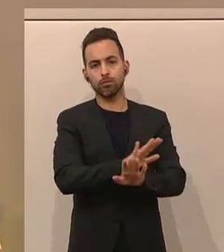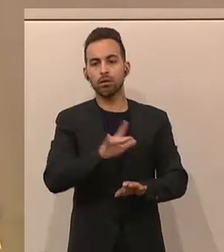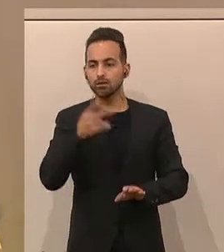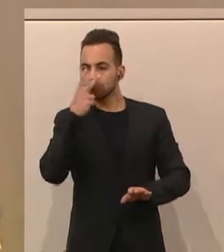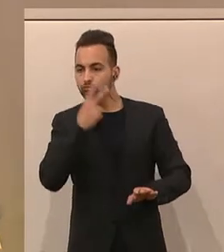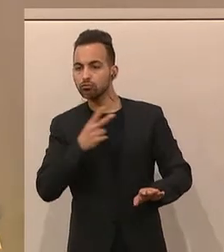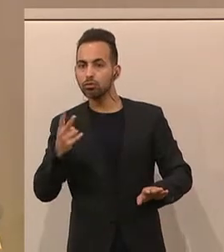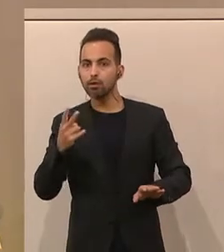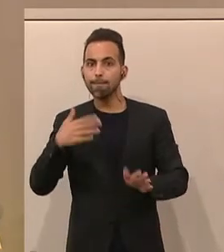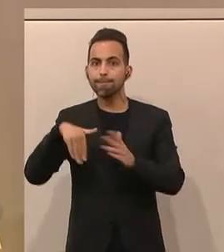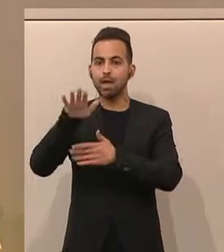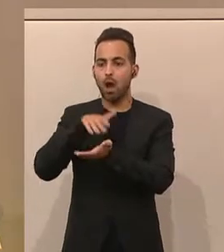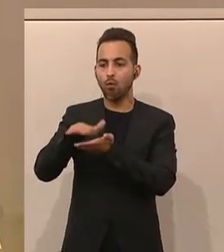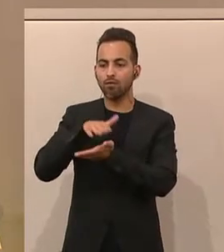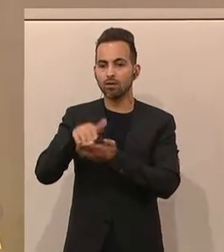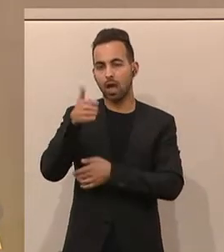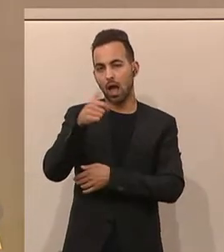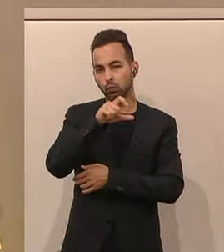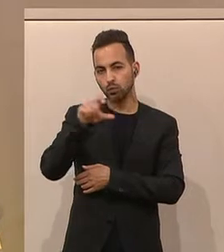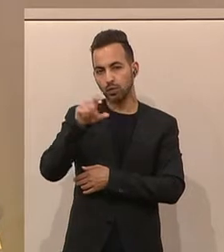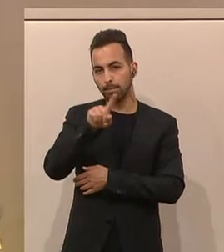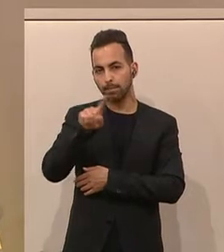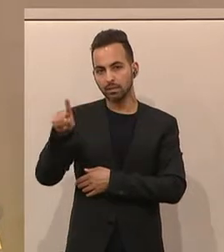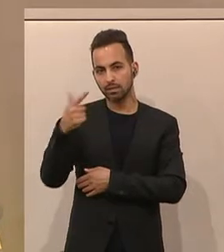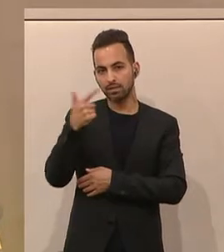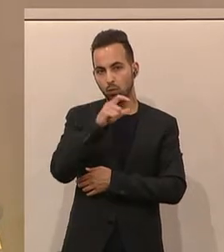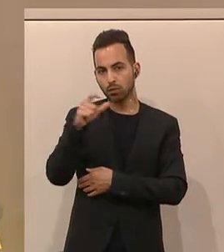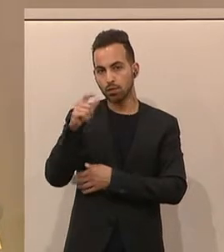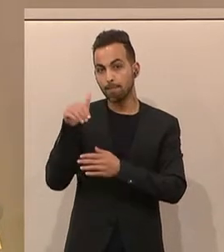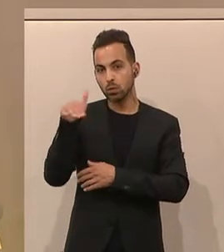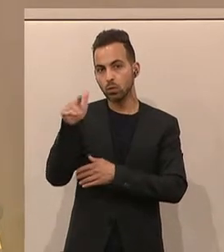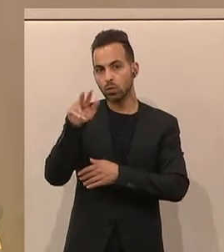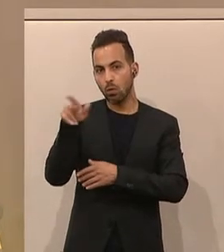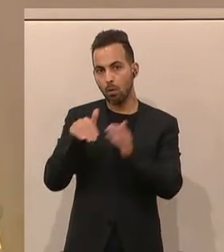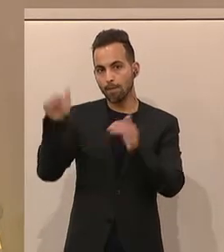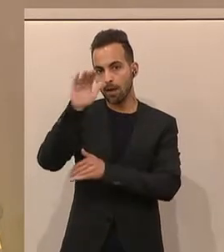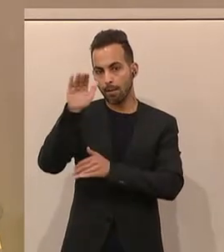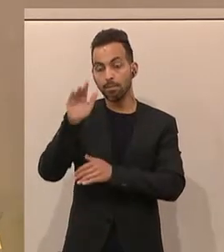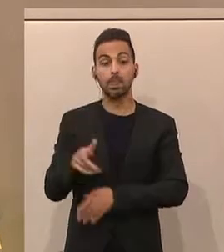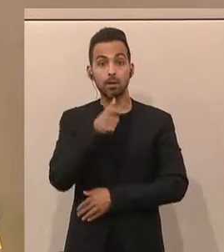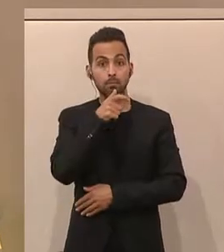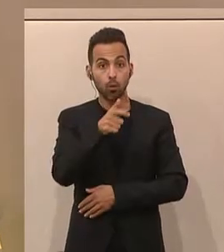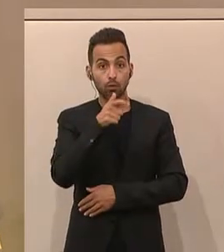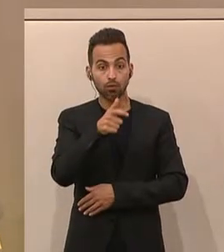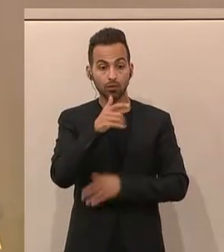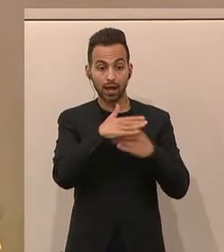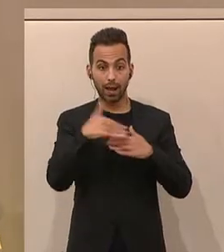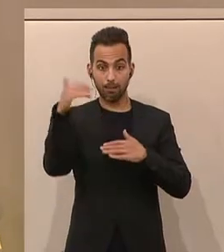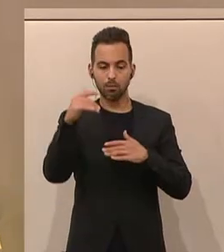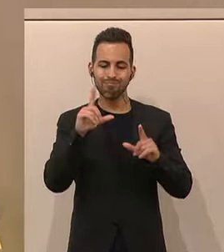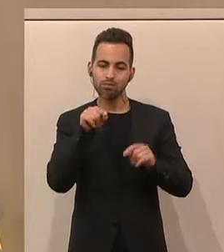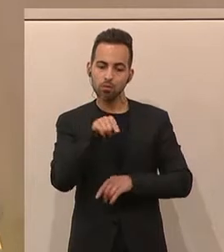ca. 100 bis 200 Millionen zu erwarten. Die berufliche Rehabilitation, also